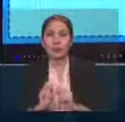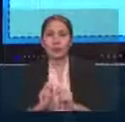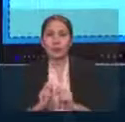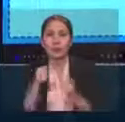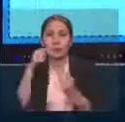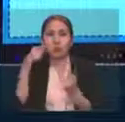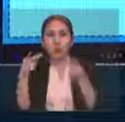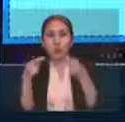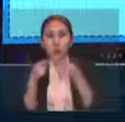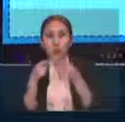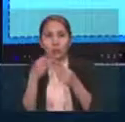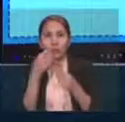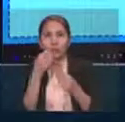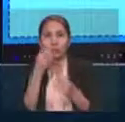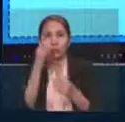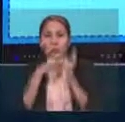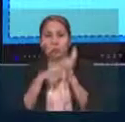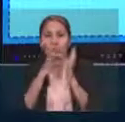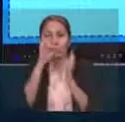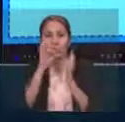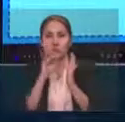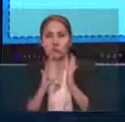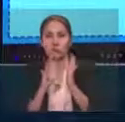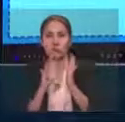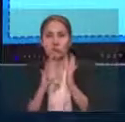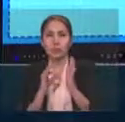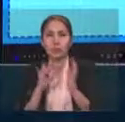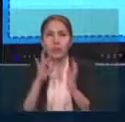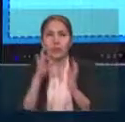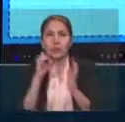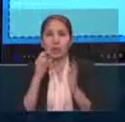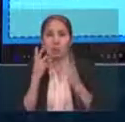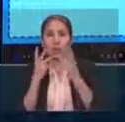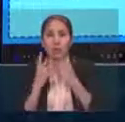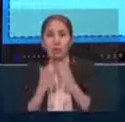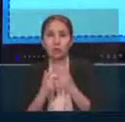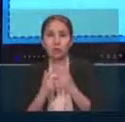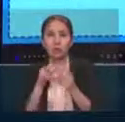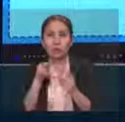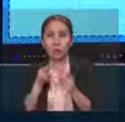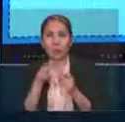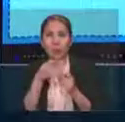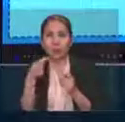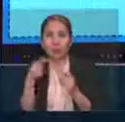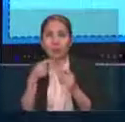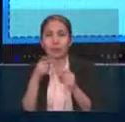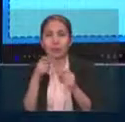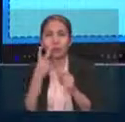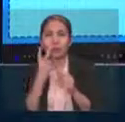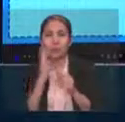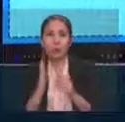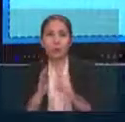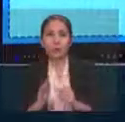to'g'ri burchakning, ya'ni 90 gradusli to'g'ri burchakning radian o'lchovi esa π taqsim 2 ga teng